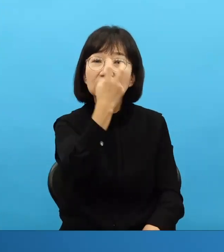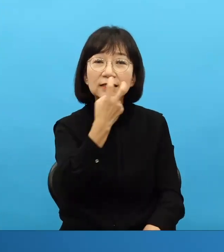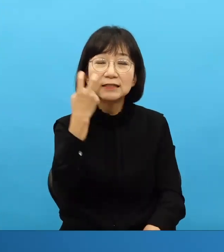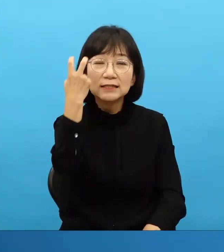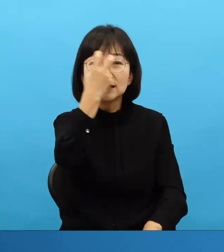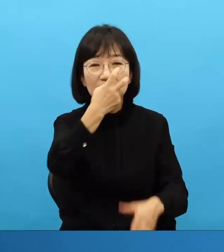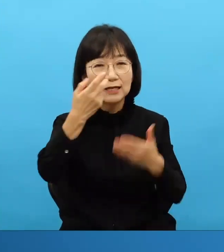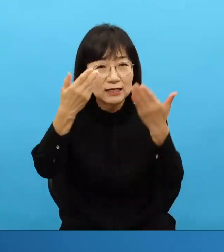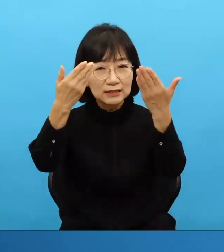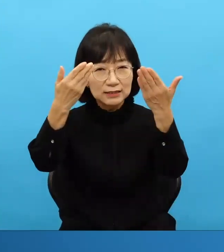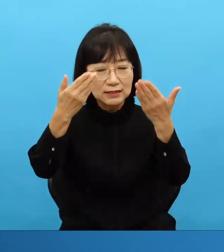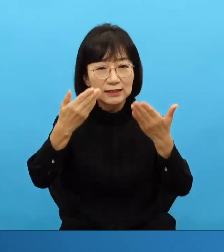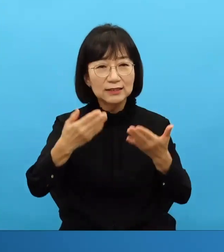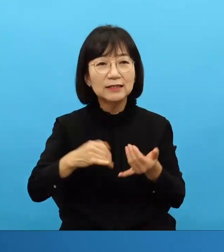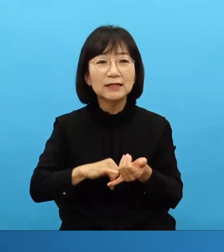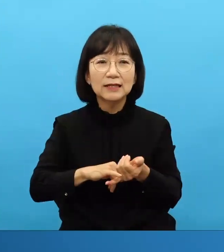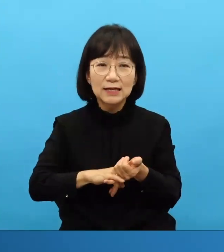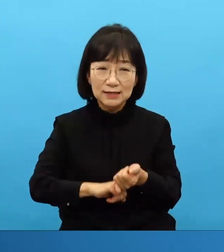항상